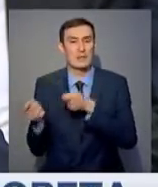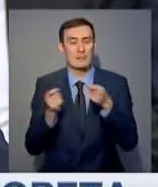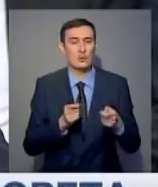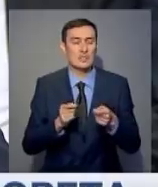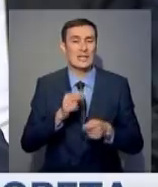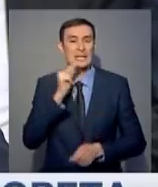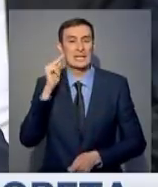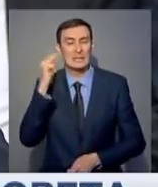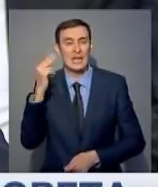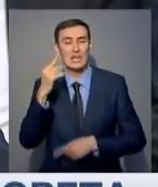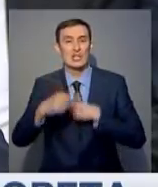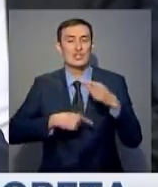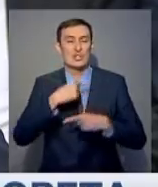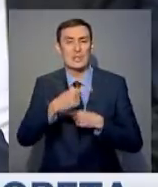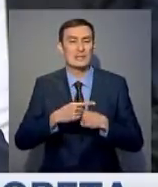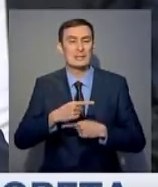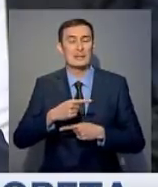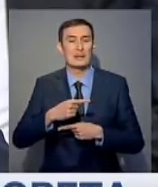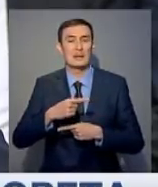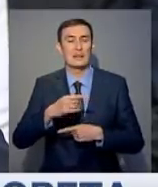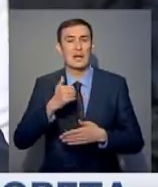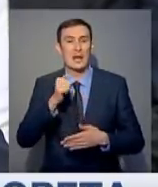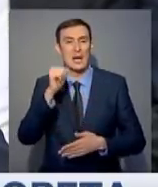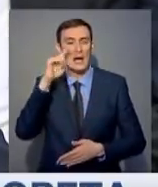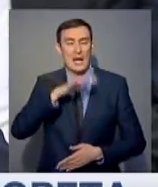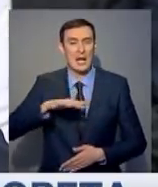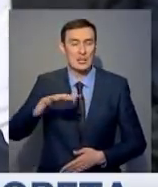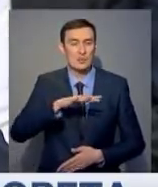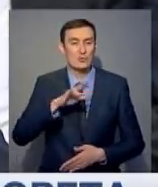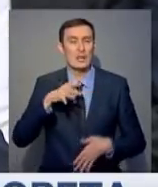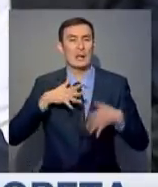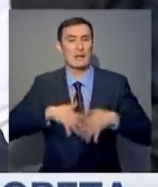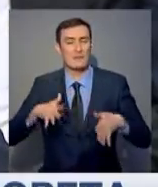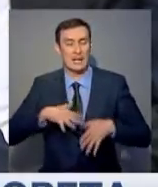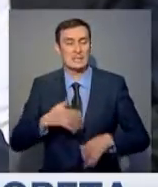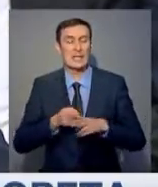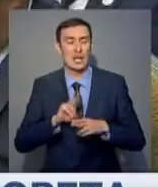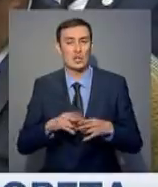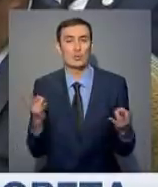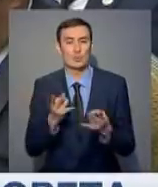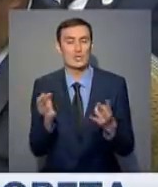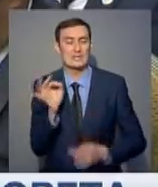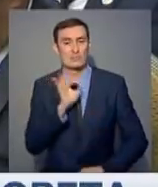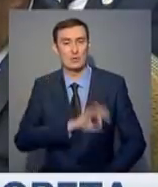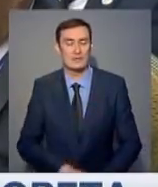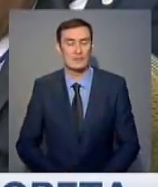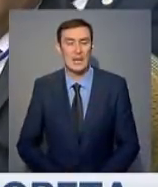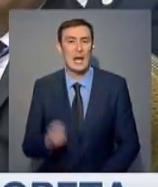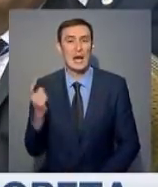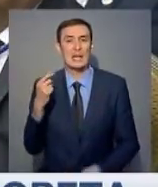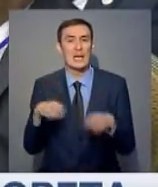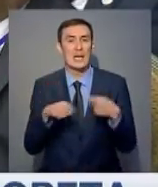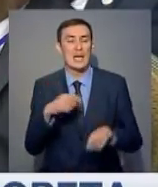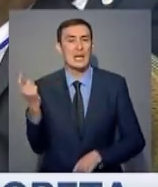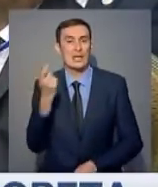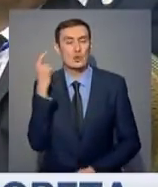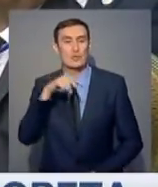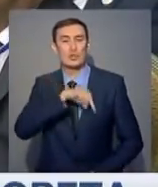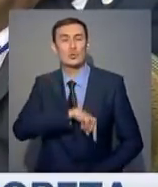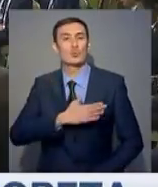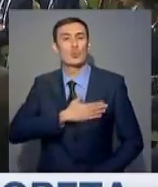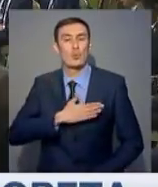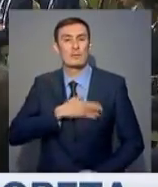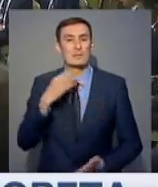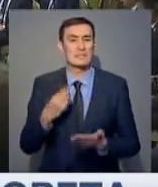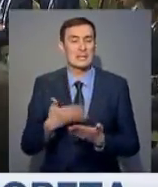к спине кавказ это большая возможность и нам надо ее использовать от экономики к духовным ценностям нурсултан назарбаев